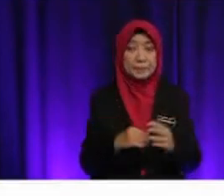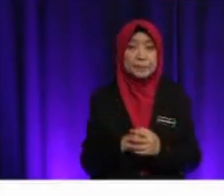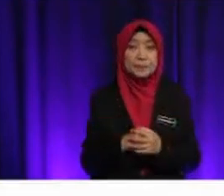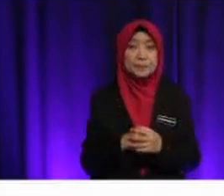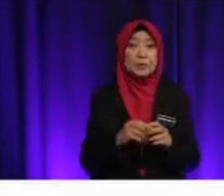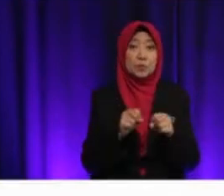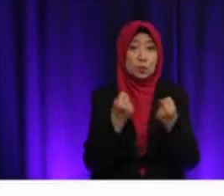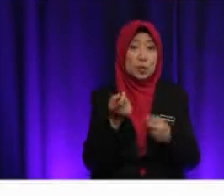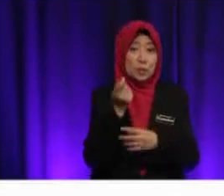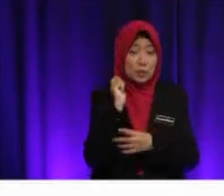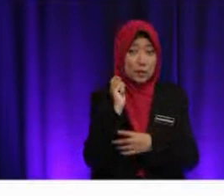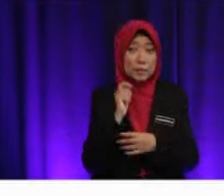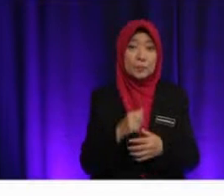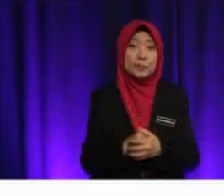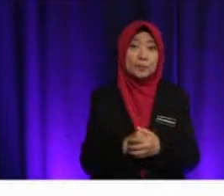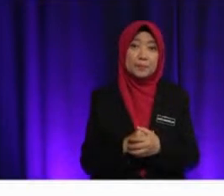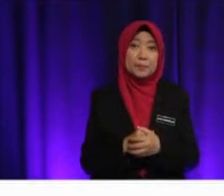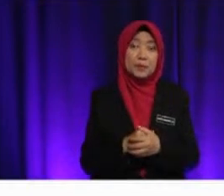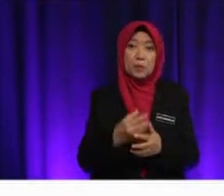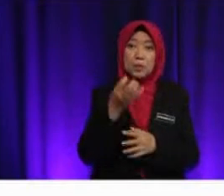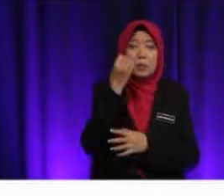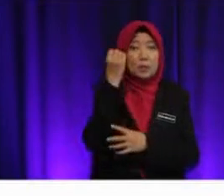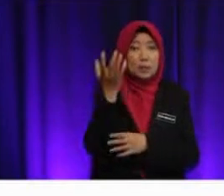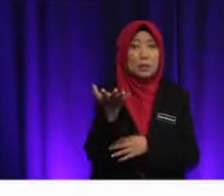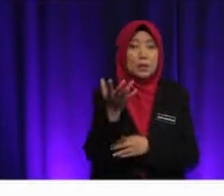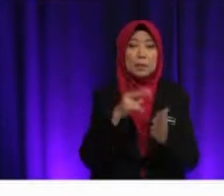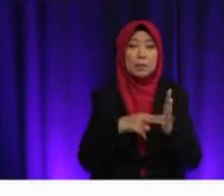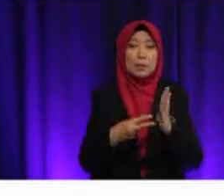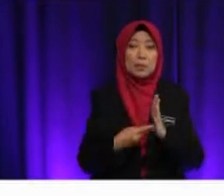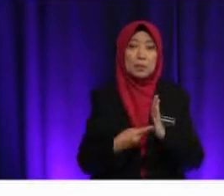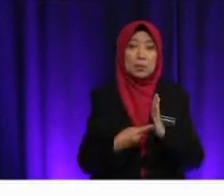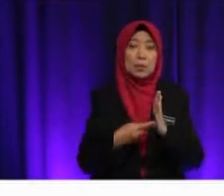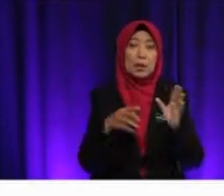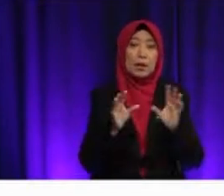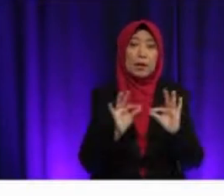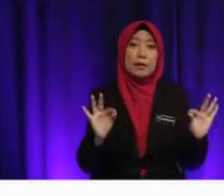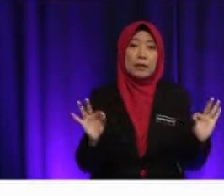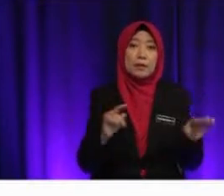tadi. Yang kedua, menyatakan maksud